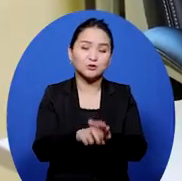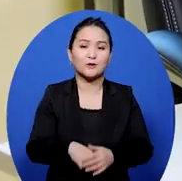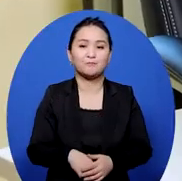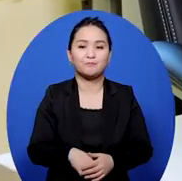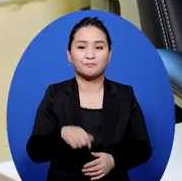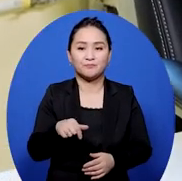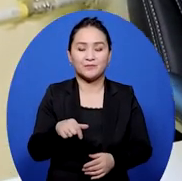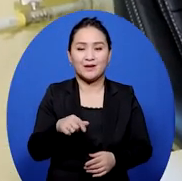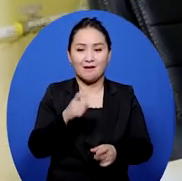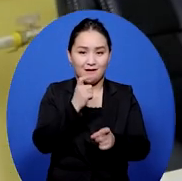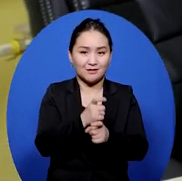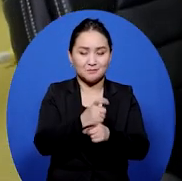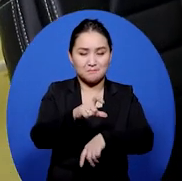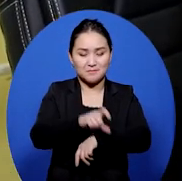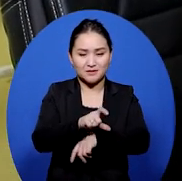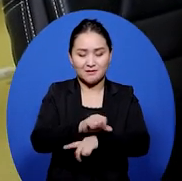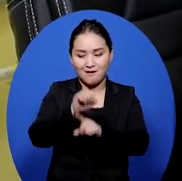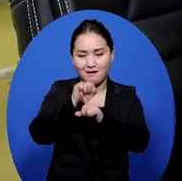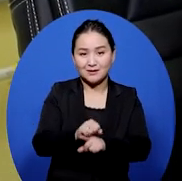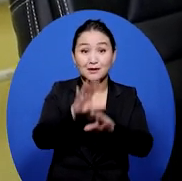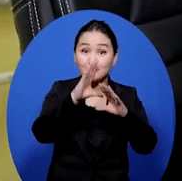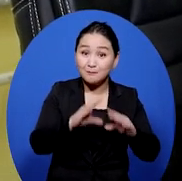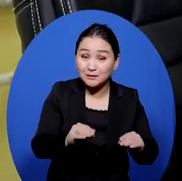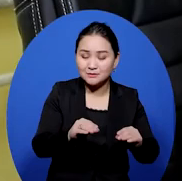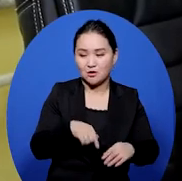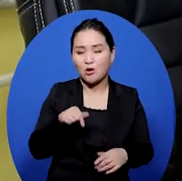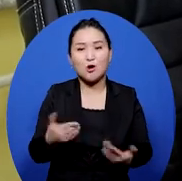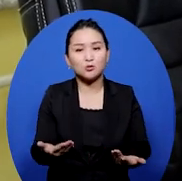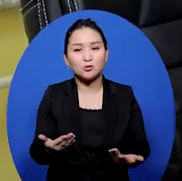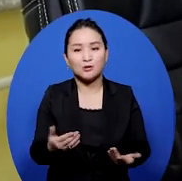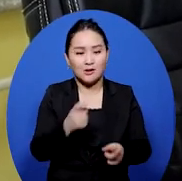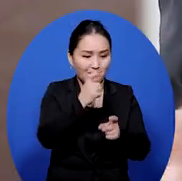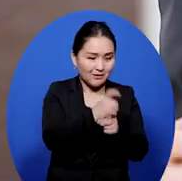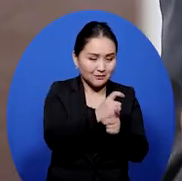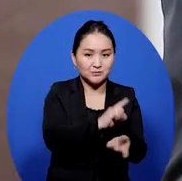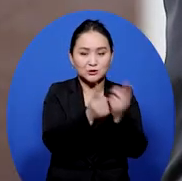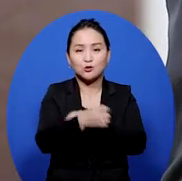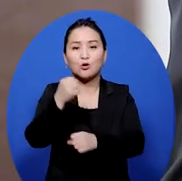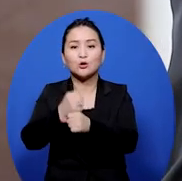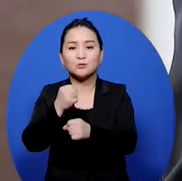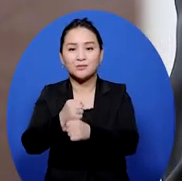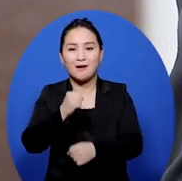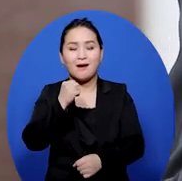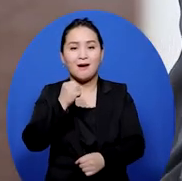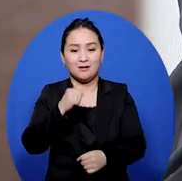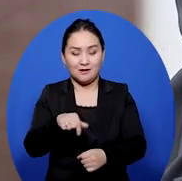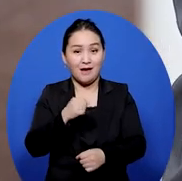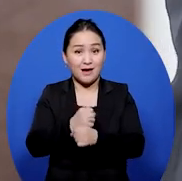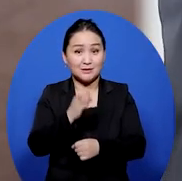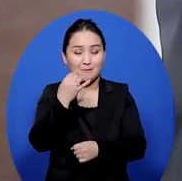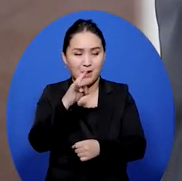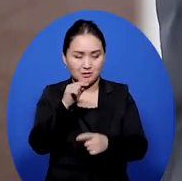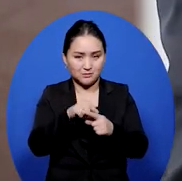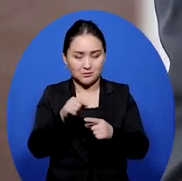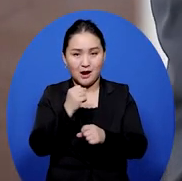гэж. Тэгээд нөгөө талдаа халамжийн мэрэгчлүүдийн ачаал багасад ярингууд нөгөө талдаа одоо бидний яриад байгаа халамжаас хөдөлмөрт буюу ажлын